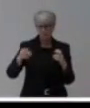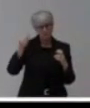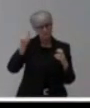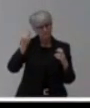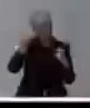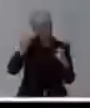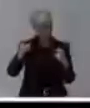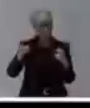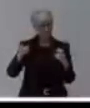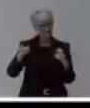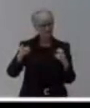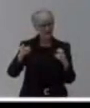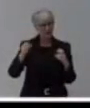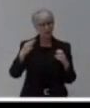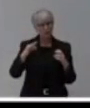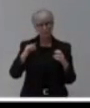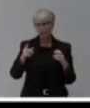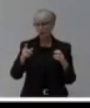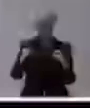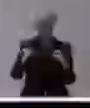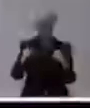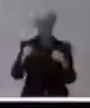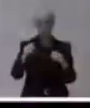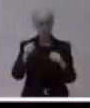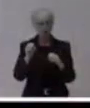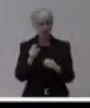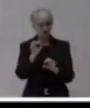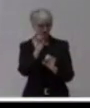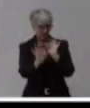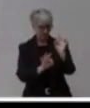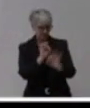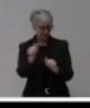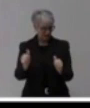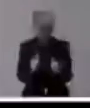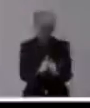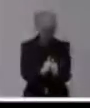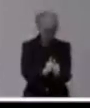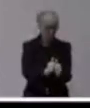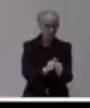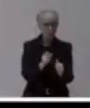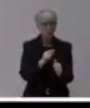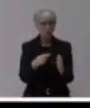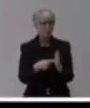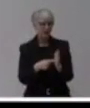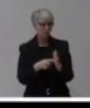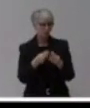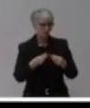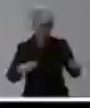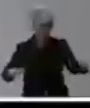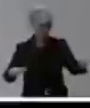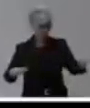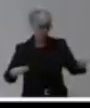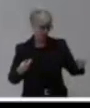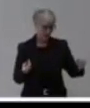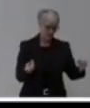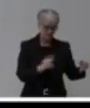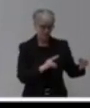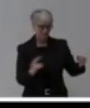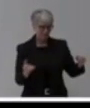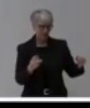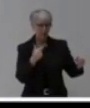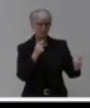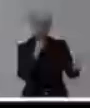i caregiver, proprio non per operatori professionali. Invece per operatori professionali, giochiamo anche qua sulle parole,